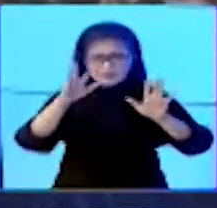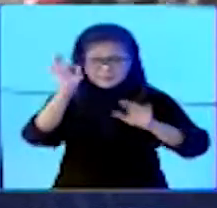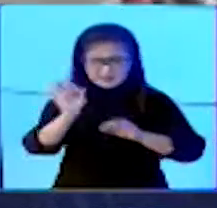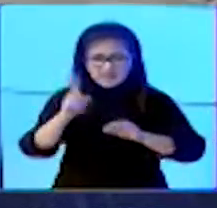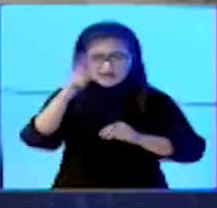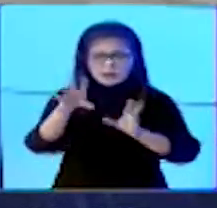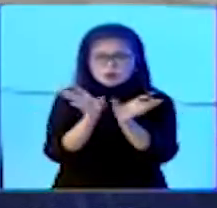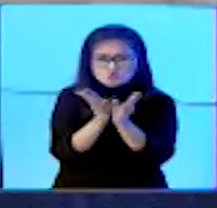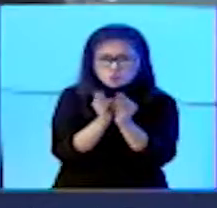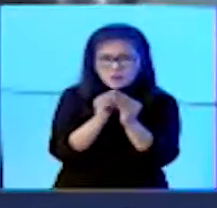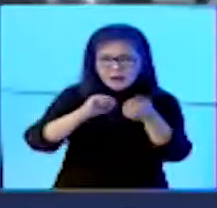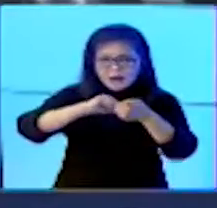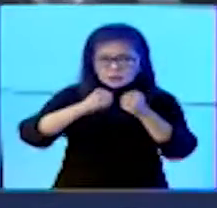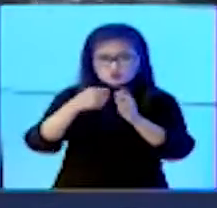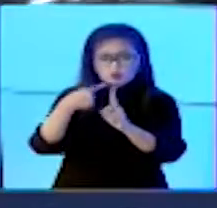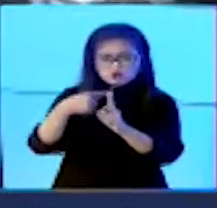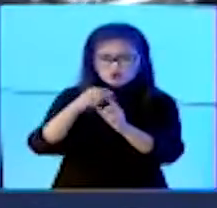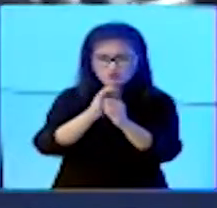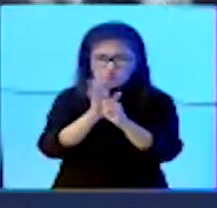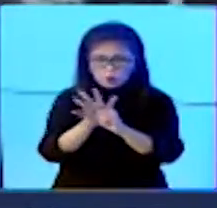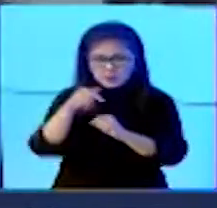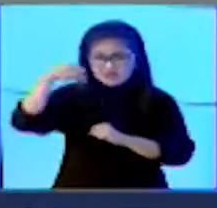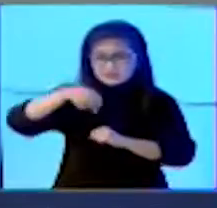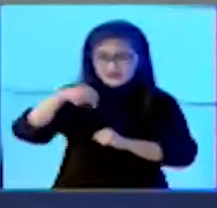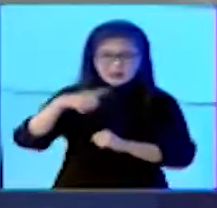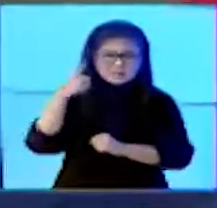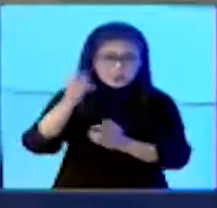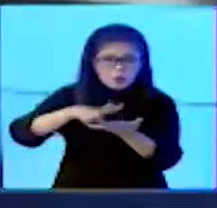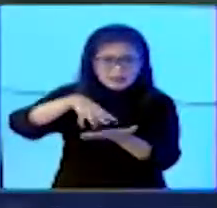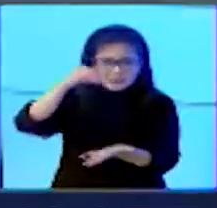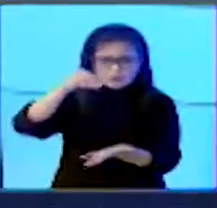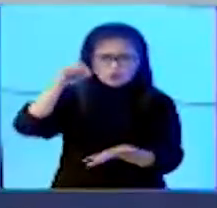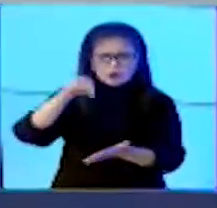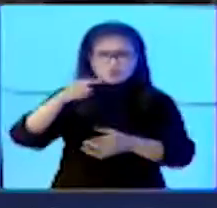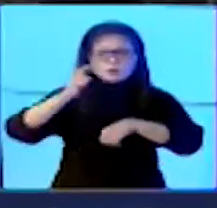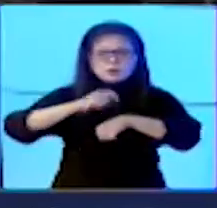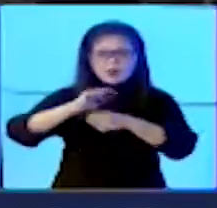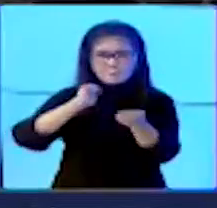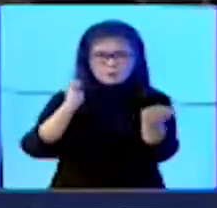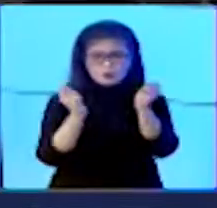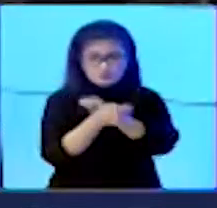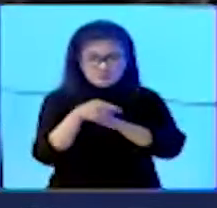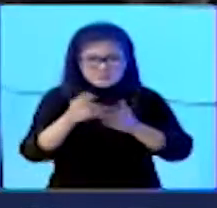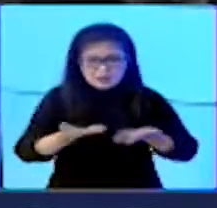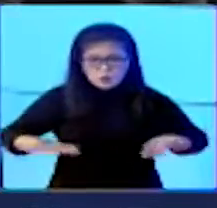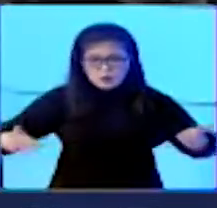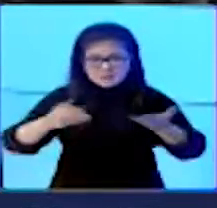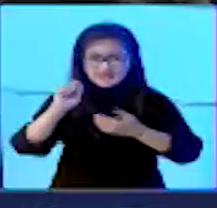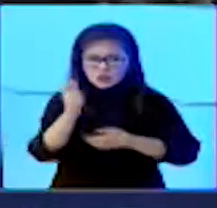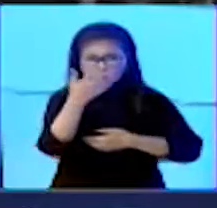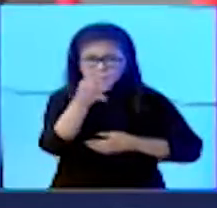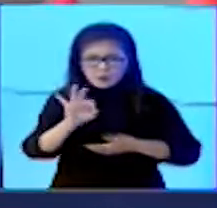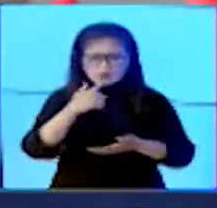kasus. Kini, Provinsi Jawa Timur telah memasuki new normal, meski kajian epidemiologis menyatakan belum